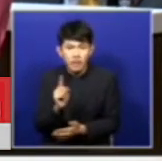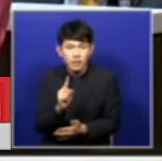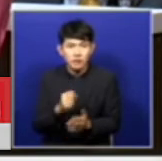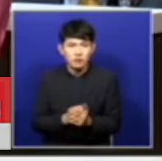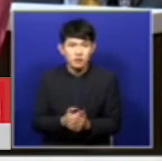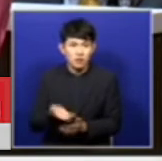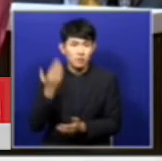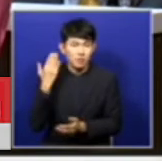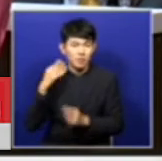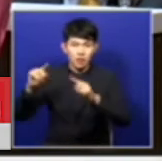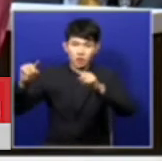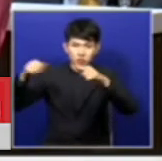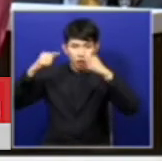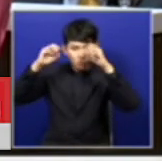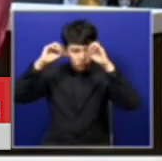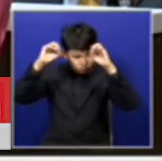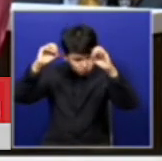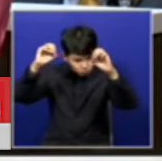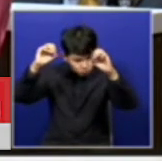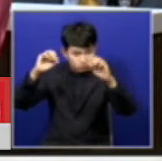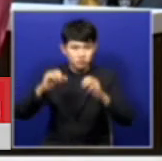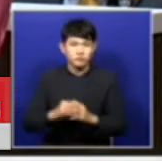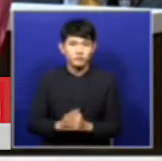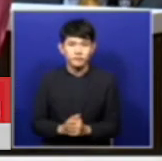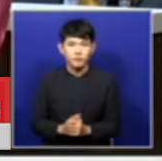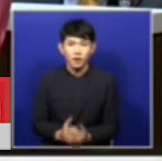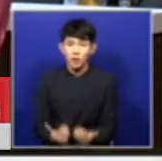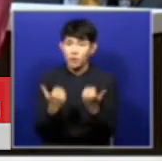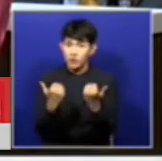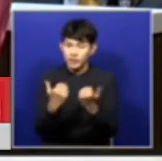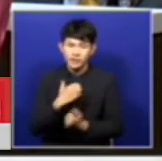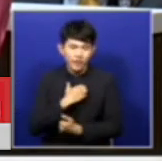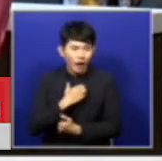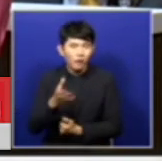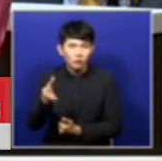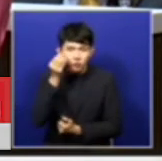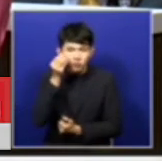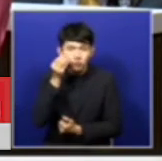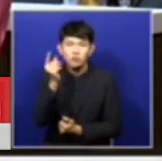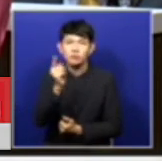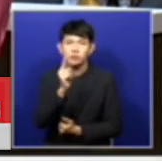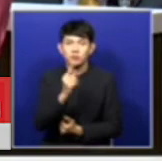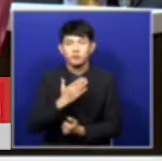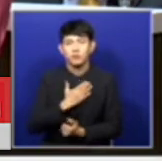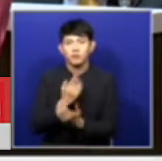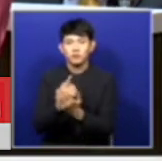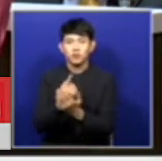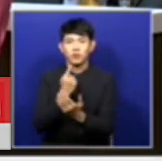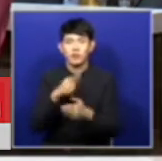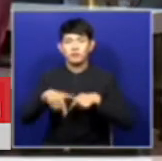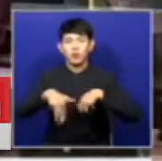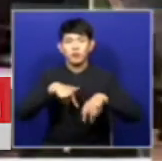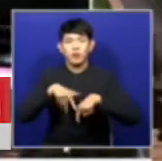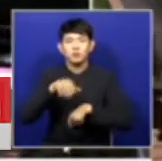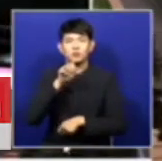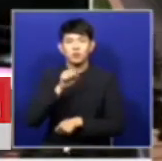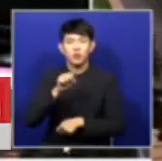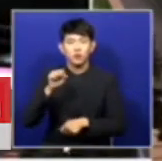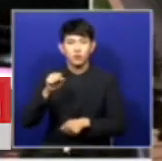ไม่ได้ยินคำตอบอะไรมาจากสวรรค์เลยวันนี้ผมอยากได้ยินครับในฐานะที่เป็นตัวแทนของพี่น้องประชาชนจากภ